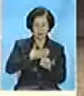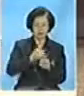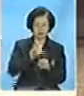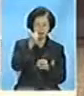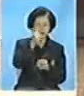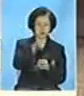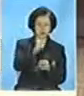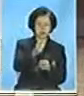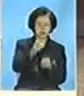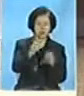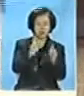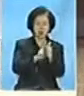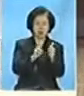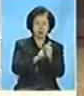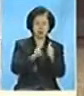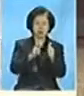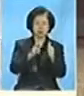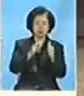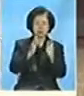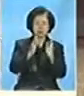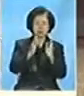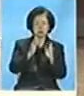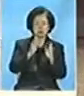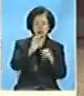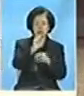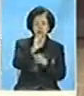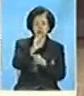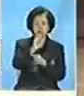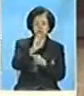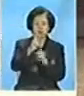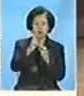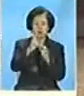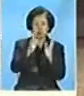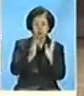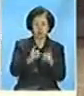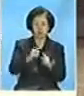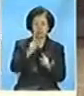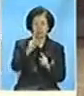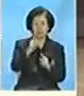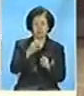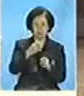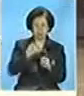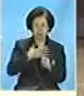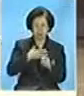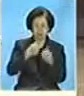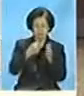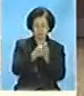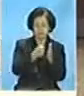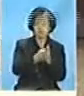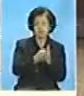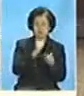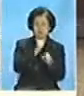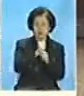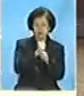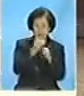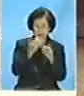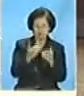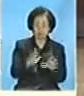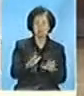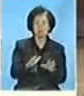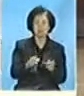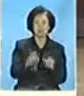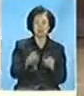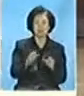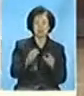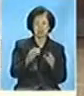สภาคนที่หนึ่งผมจะต่อสู้และผมจะทำเรื่องนี้ให้ประสบความสำเร็จนอกจากนั้นผมยังจะส